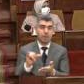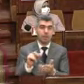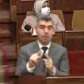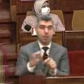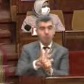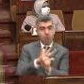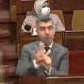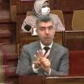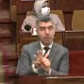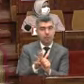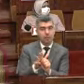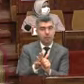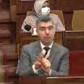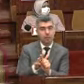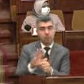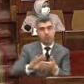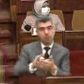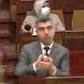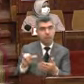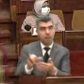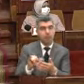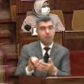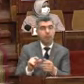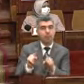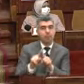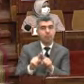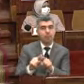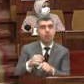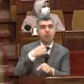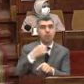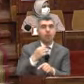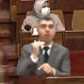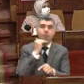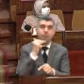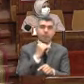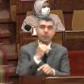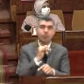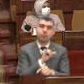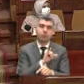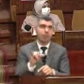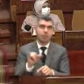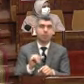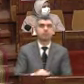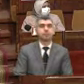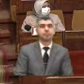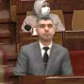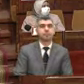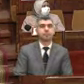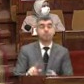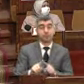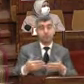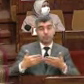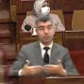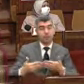كوفيد ربما ما كناش غادي غنستطيعوا أننا نسرعوا بهذا الملف. ولذلك نحن